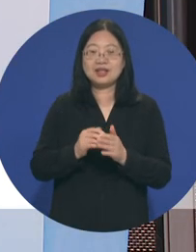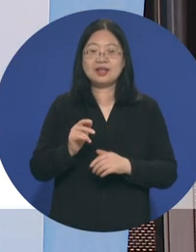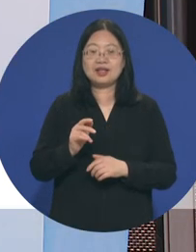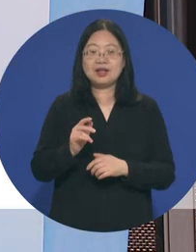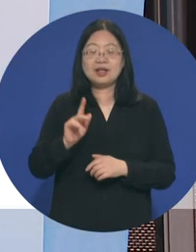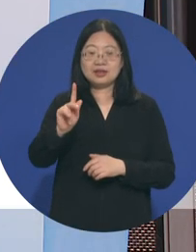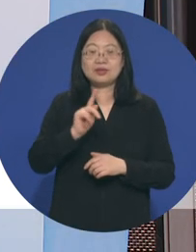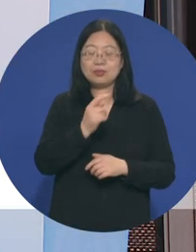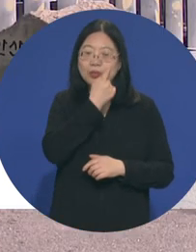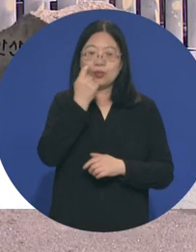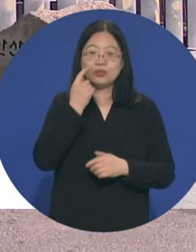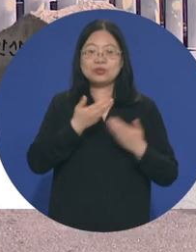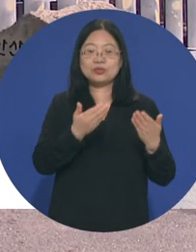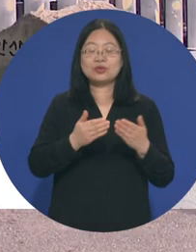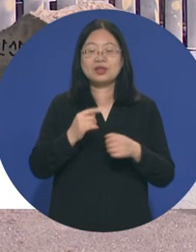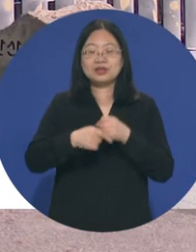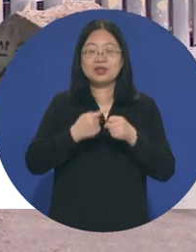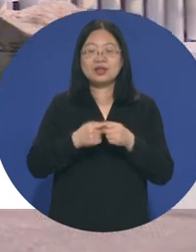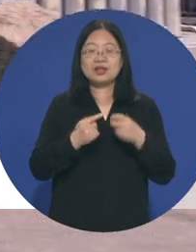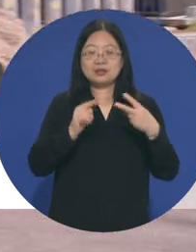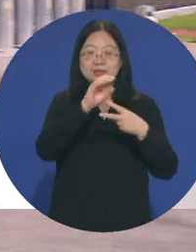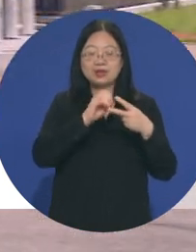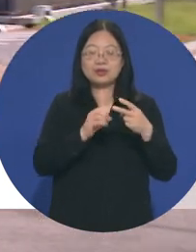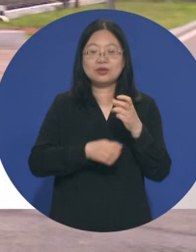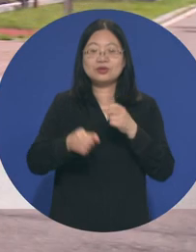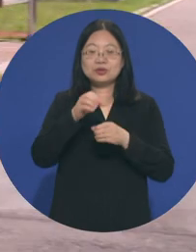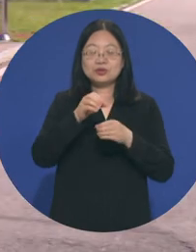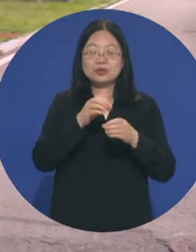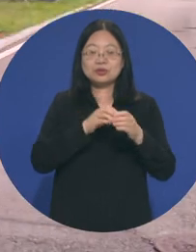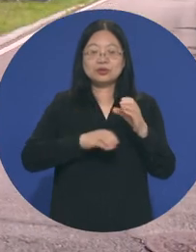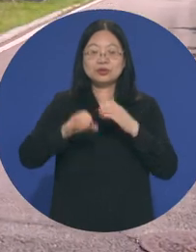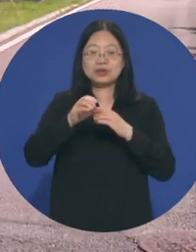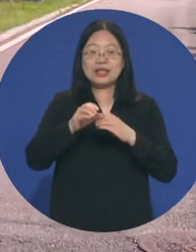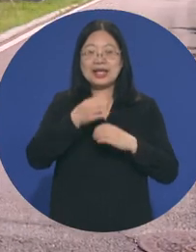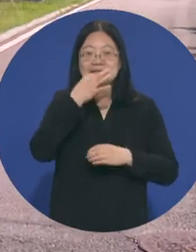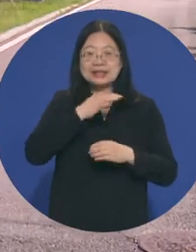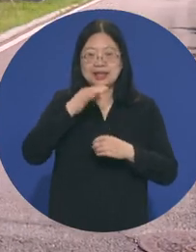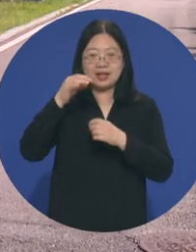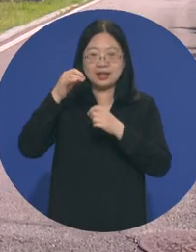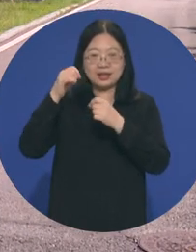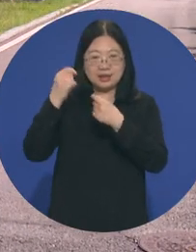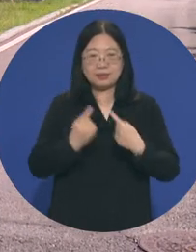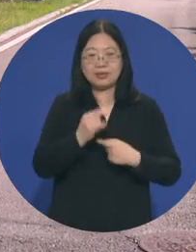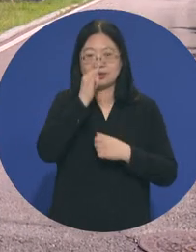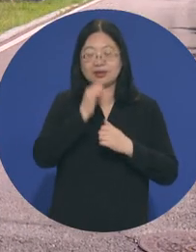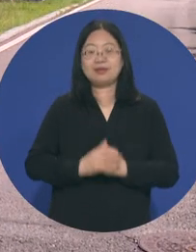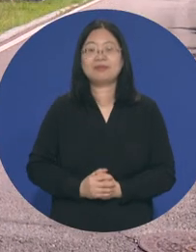100% 보증과 함께 연 2%포인트의 추가 이자 감면을 받을 수 있습니다.